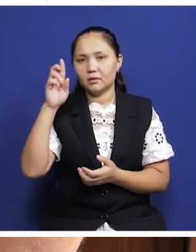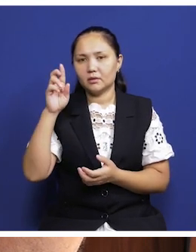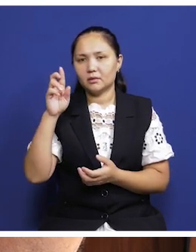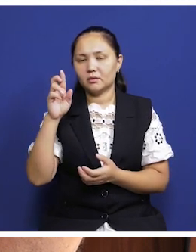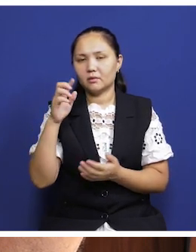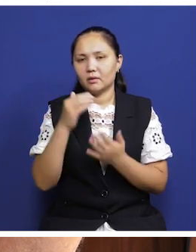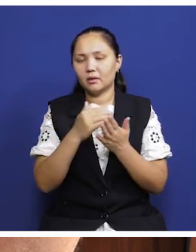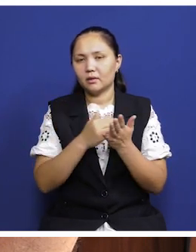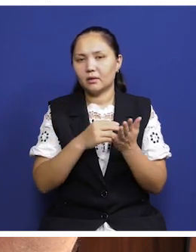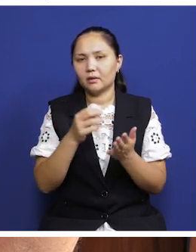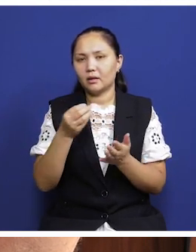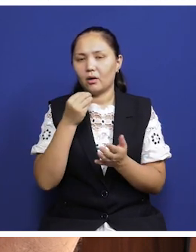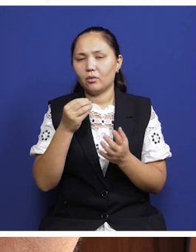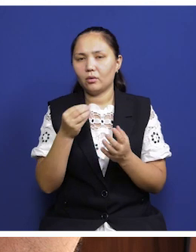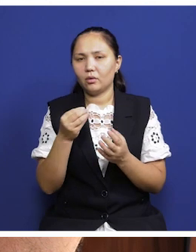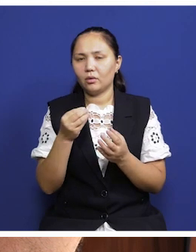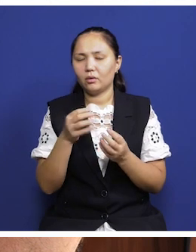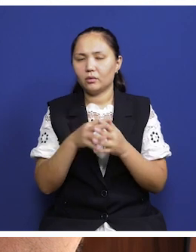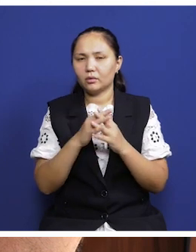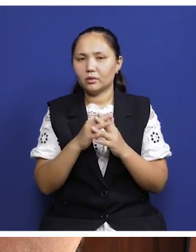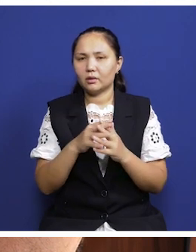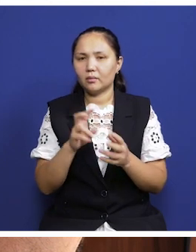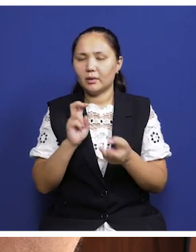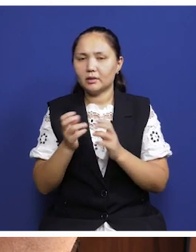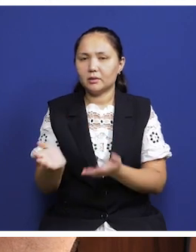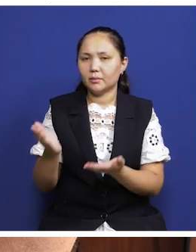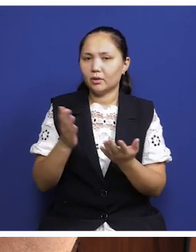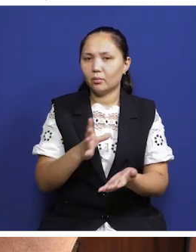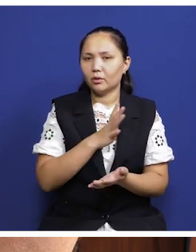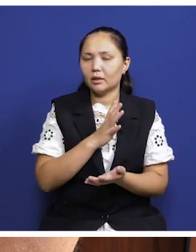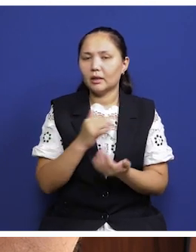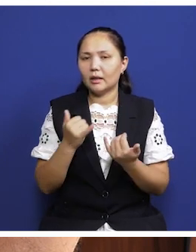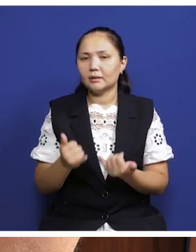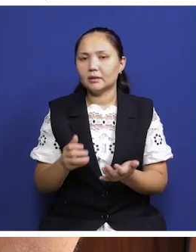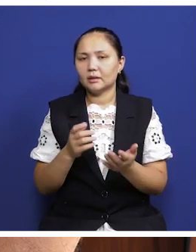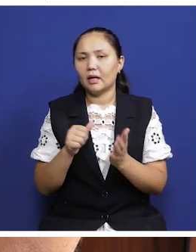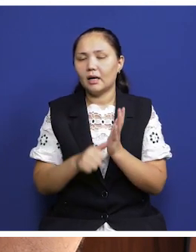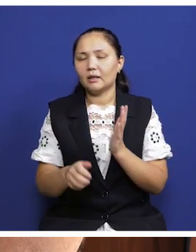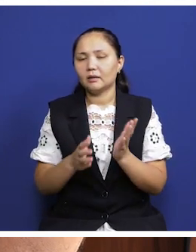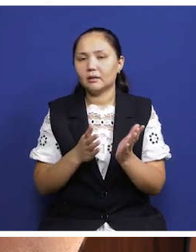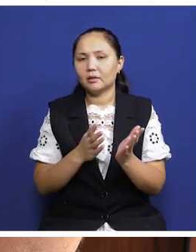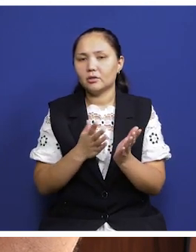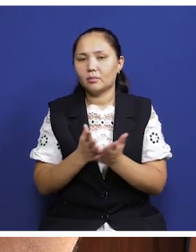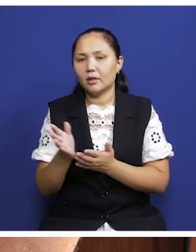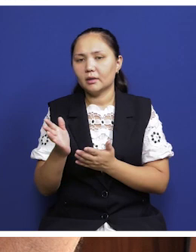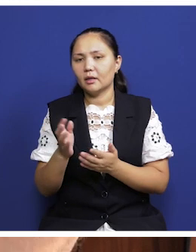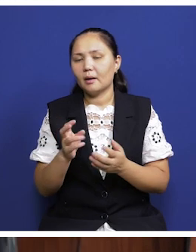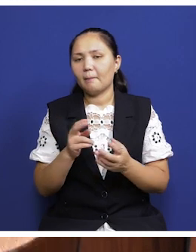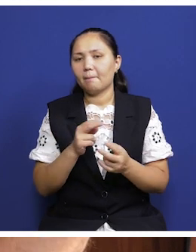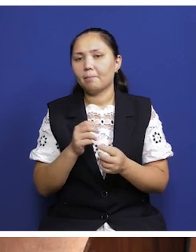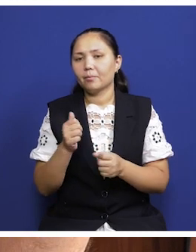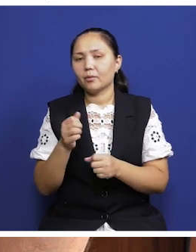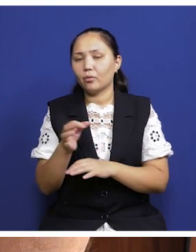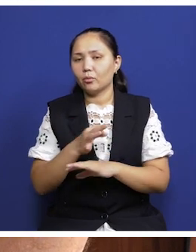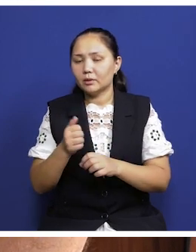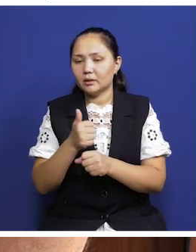шаруашылығы өнімдері деген жаңағы мәселемен келген болса, қазір таңда 6-шы бағытқа облыс әкімдігінің өзі дақан сатып